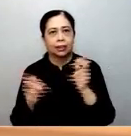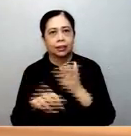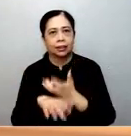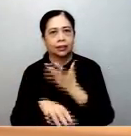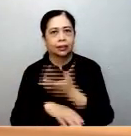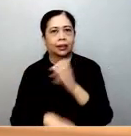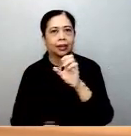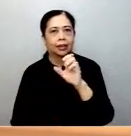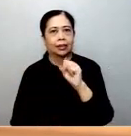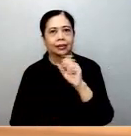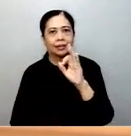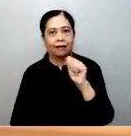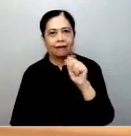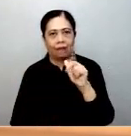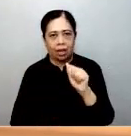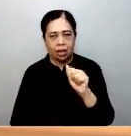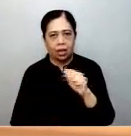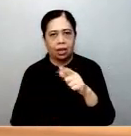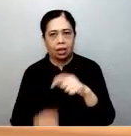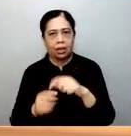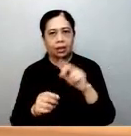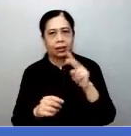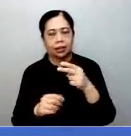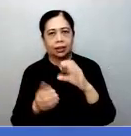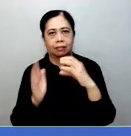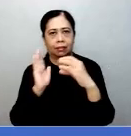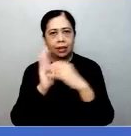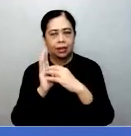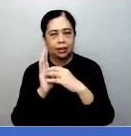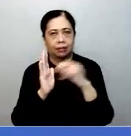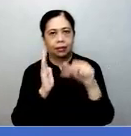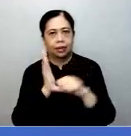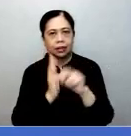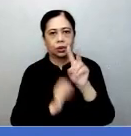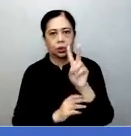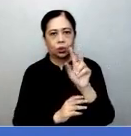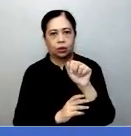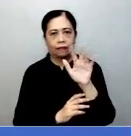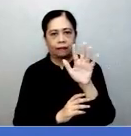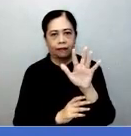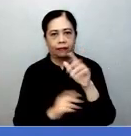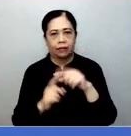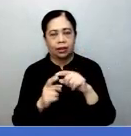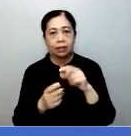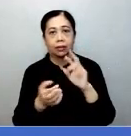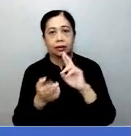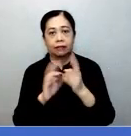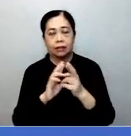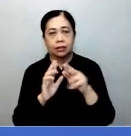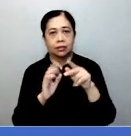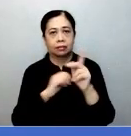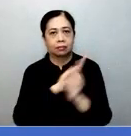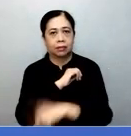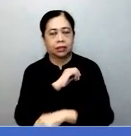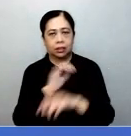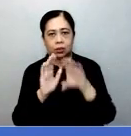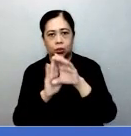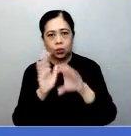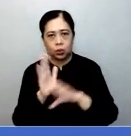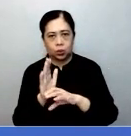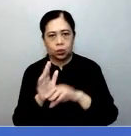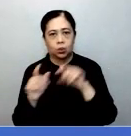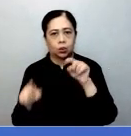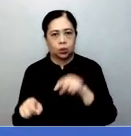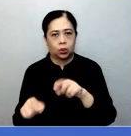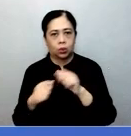estafa. Makikita ito sa ikalawang paragraph ng Article 315 ng Revised Penal Code kung saan pinarurusahan ang